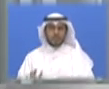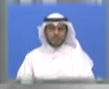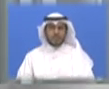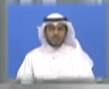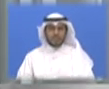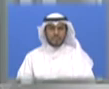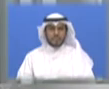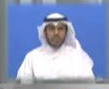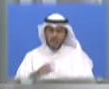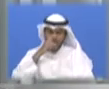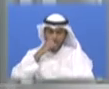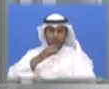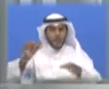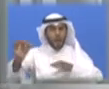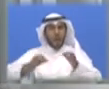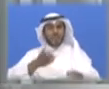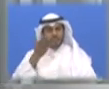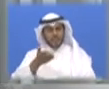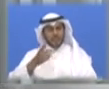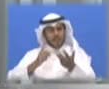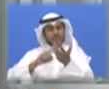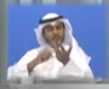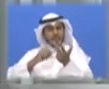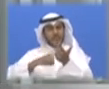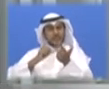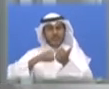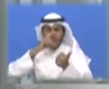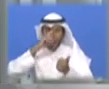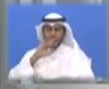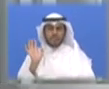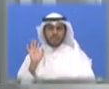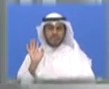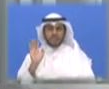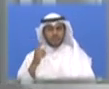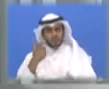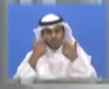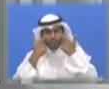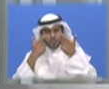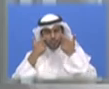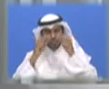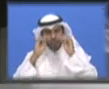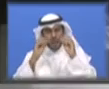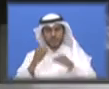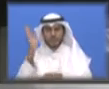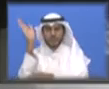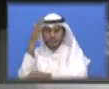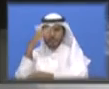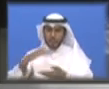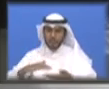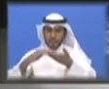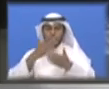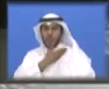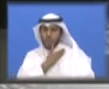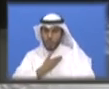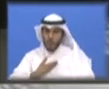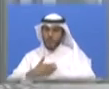إذا كانت فعلا في مخطط، وإذا في شيء من هالقبيل لا يجب على المواطن عدم أخذ وعود شفهية من هذه